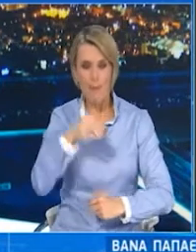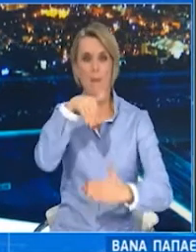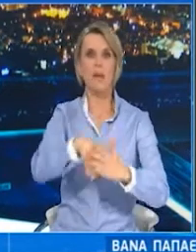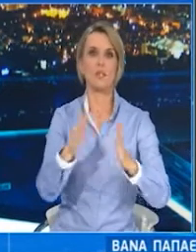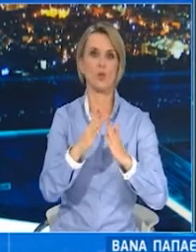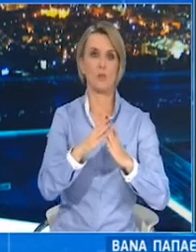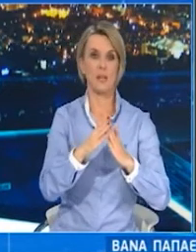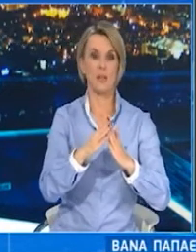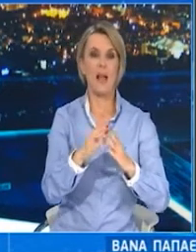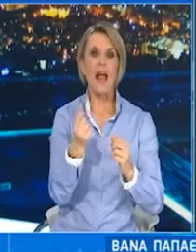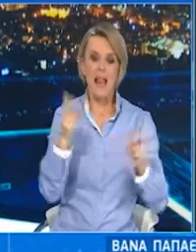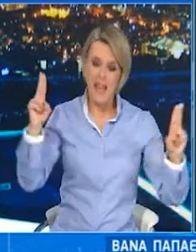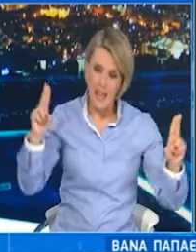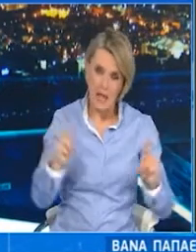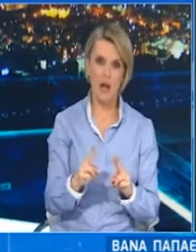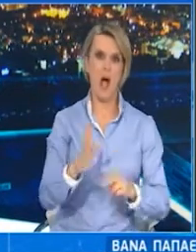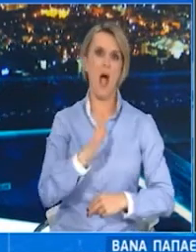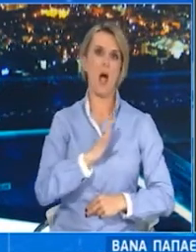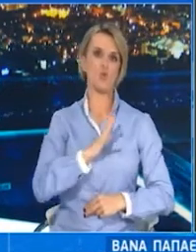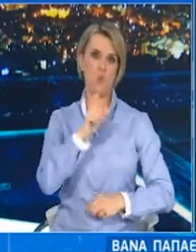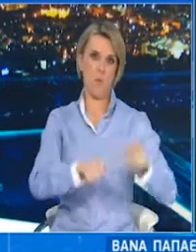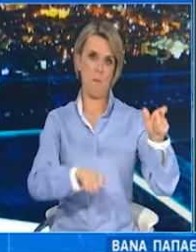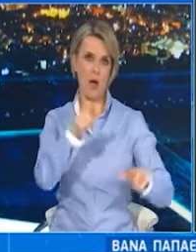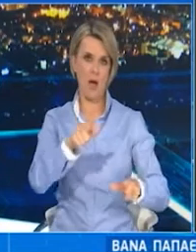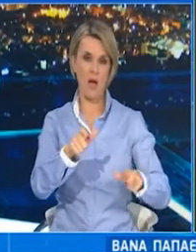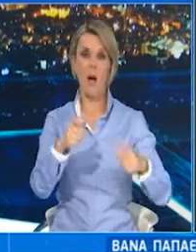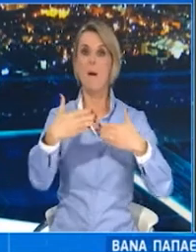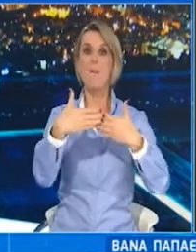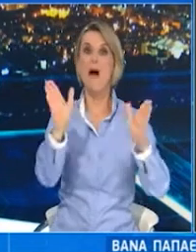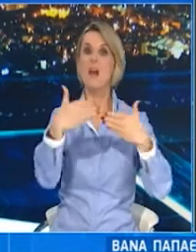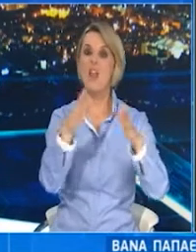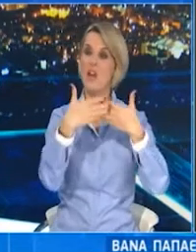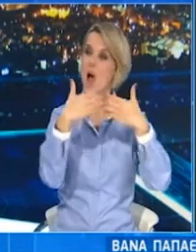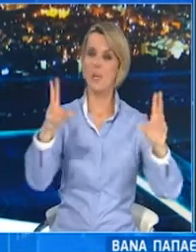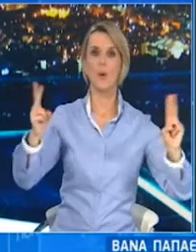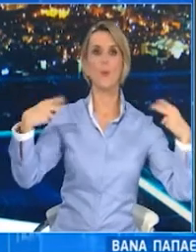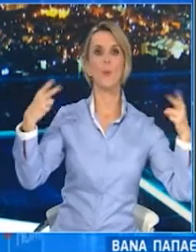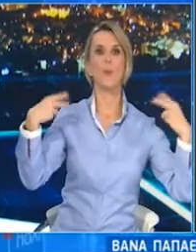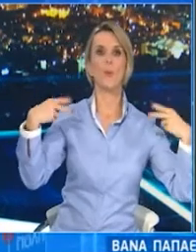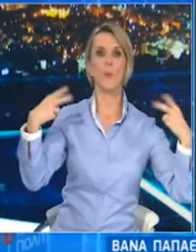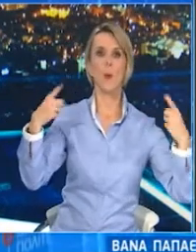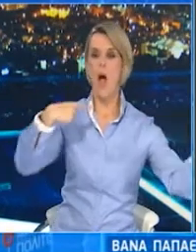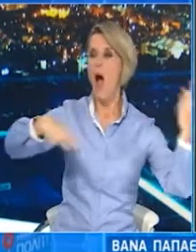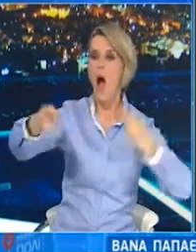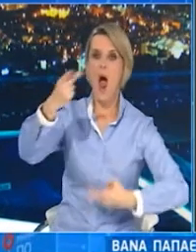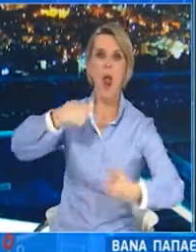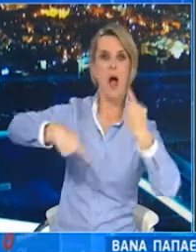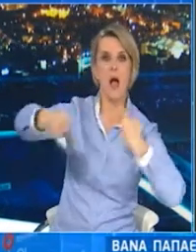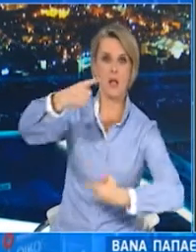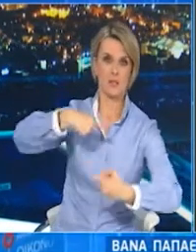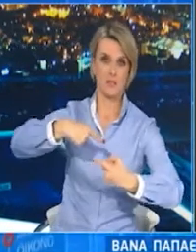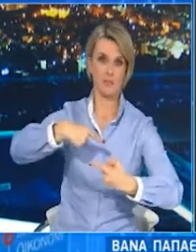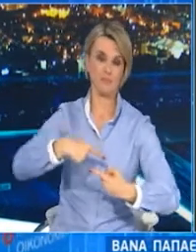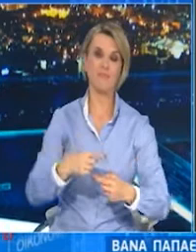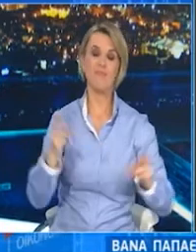ώρες. Όσο δηλαδή κρατάει η μεσημεριανή ή η βραδινή συνάθρησή μας για φαγητό. Το μέγεθος της